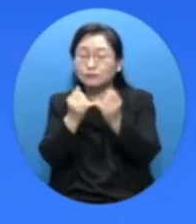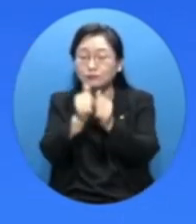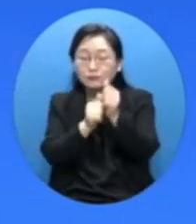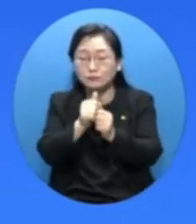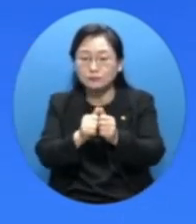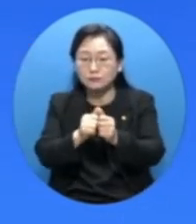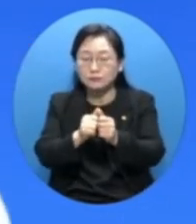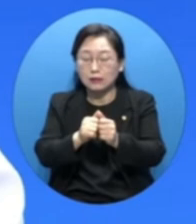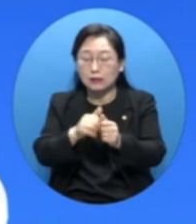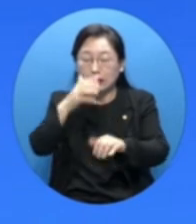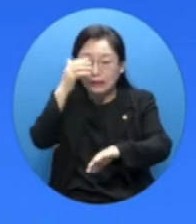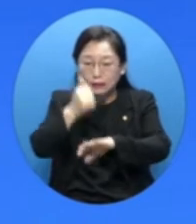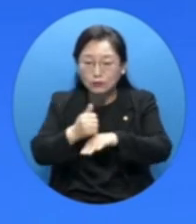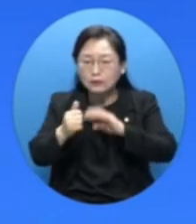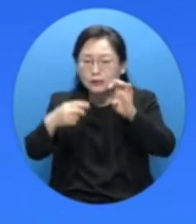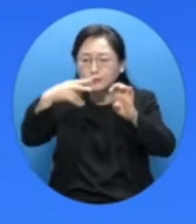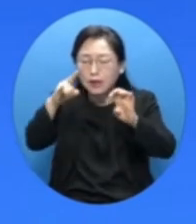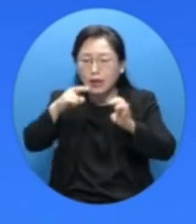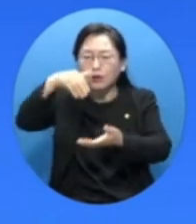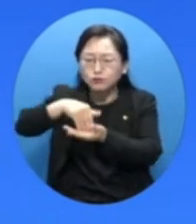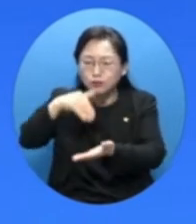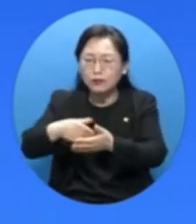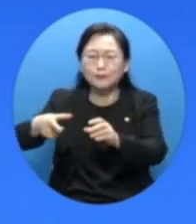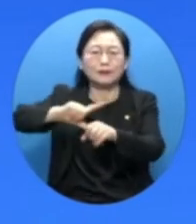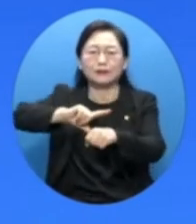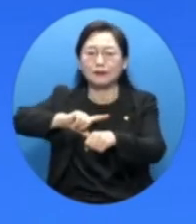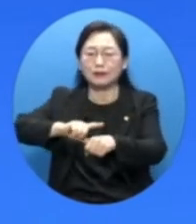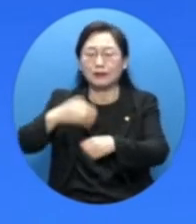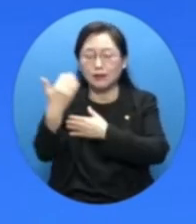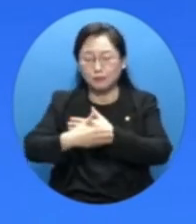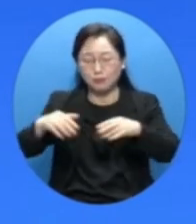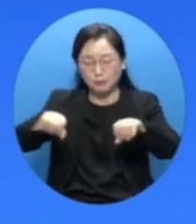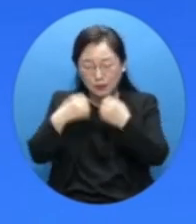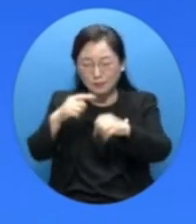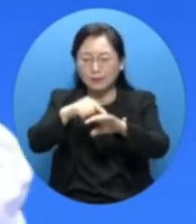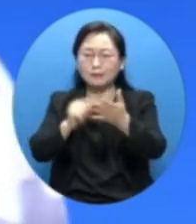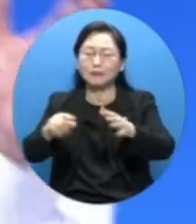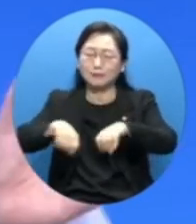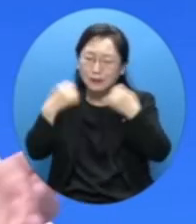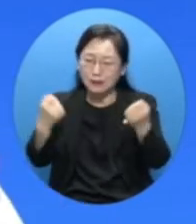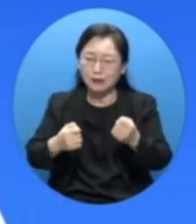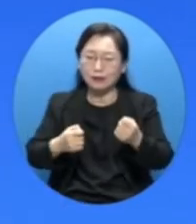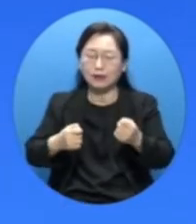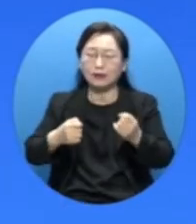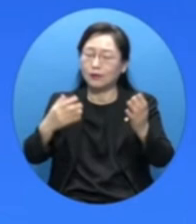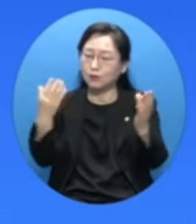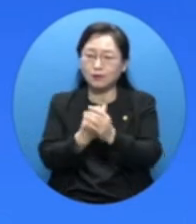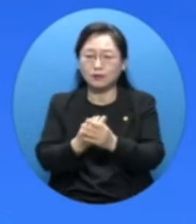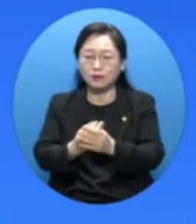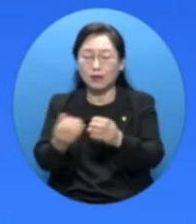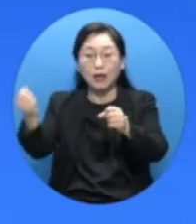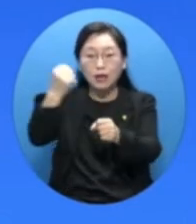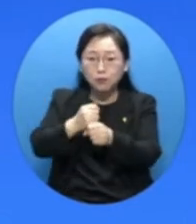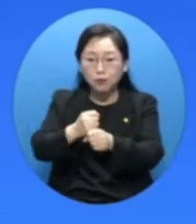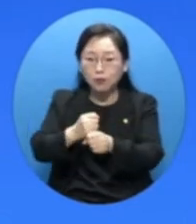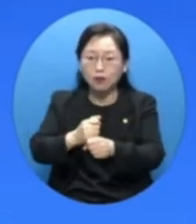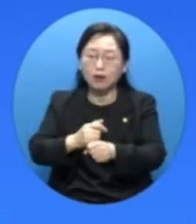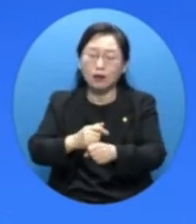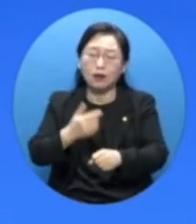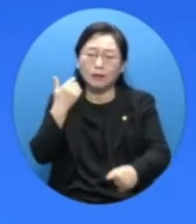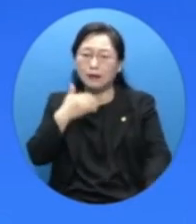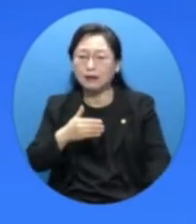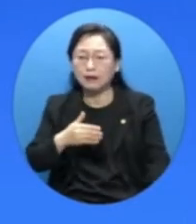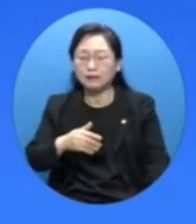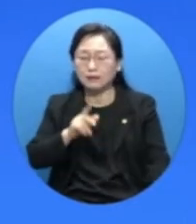40대가 넘어가면 다 후회한다고 합니다. 그러나 이미 너무 늦었습니다. 몸도 망가지고 마음도 망가지고 다 망가져서 회복하려면 회복할 수 없는